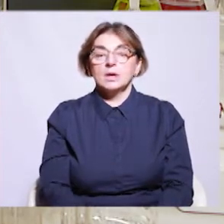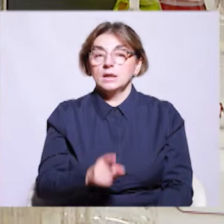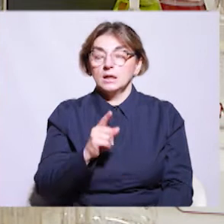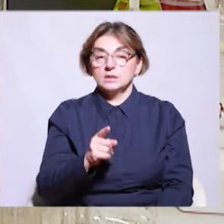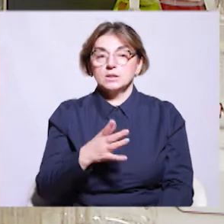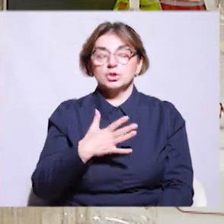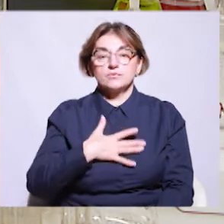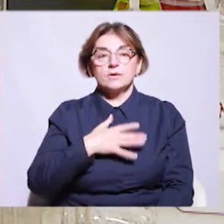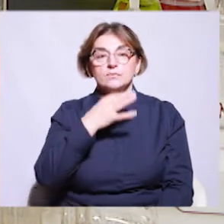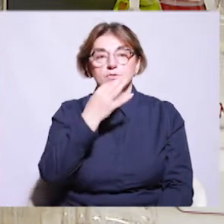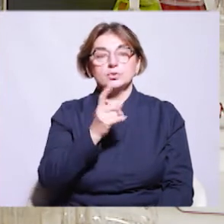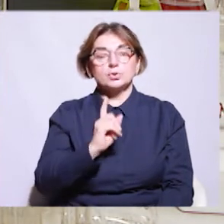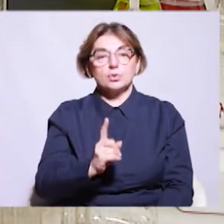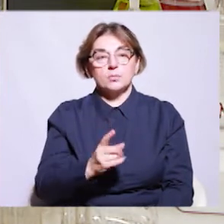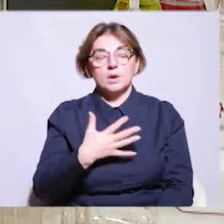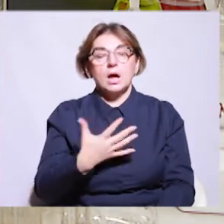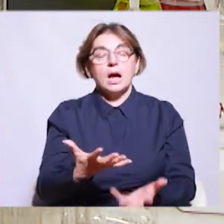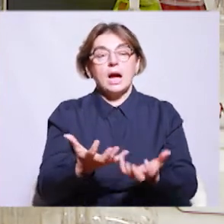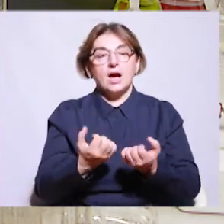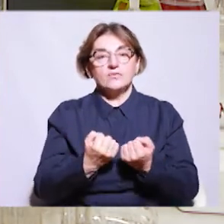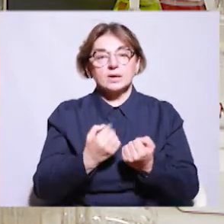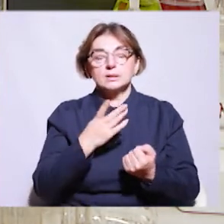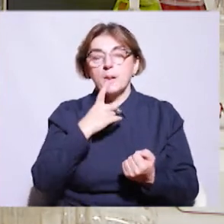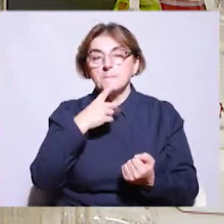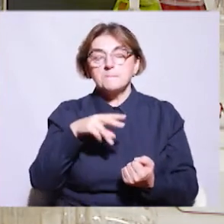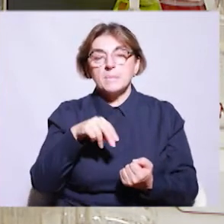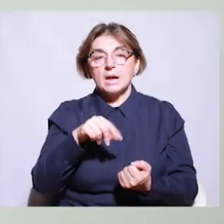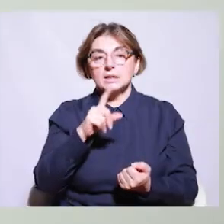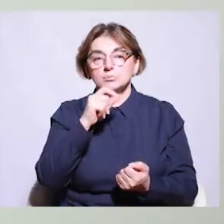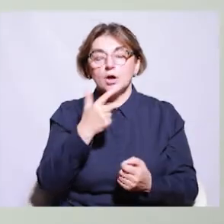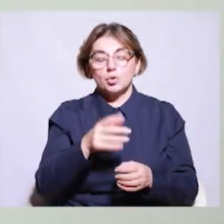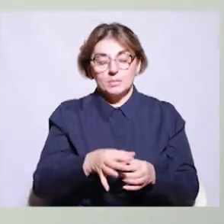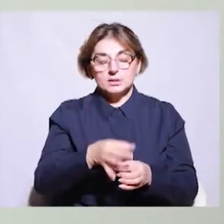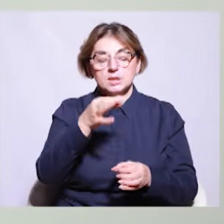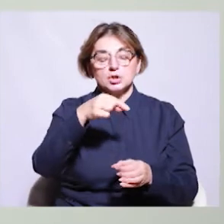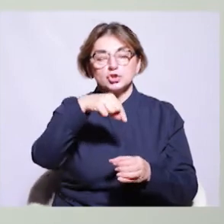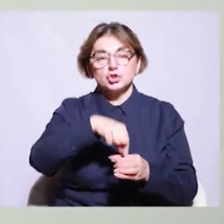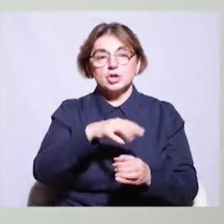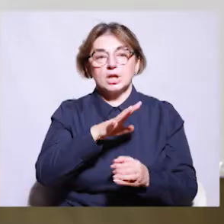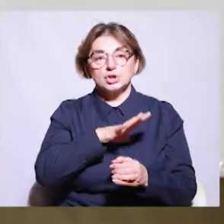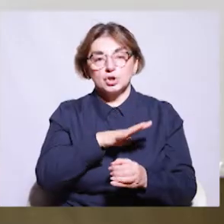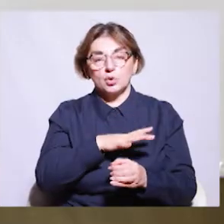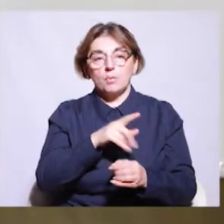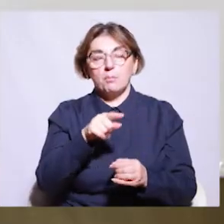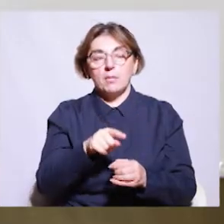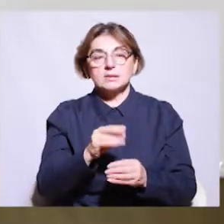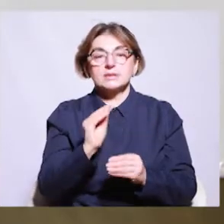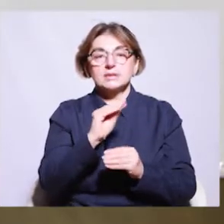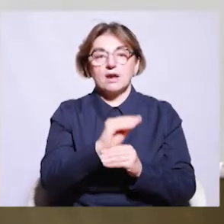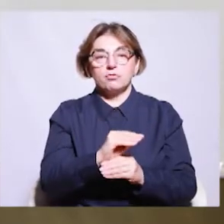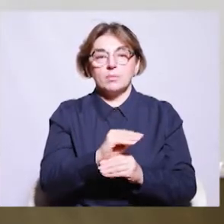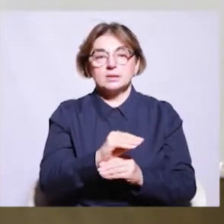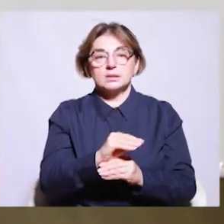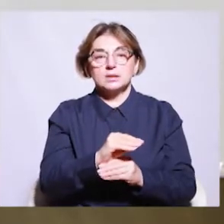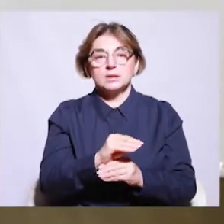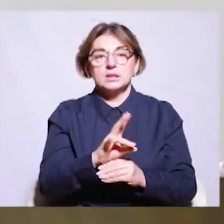ესე იგი, ჩვენ თქვით, რომ ავიღეთ მარილჟავა, რომელიც სინჯარაში ჰქონდა მოთავსებული, მას დავუმატეთ